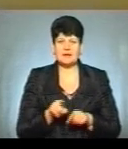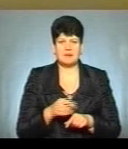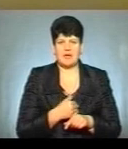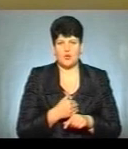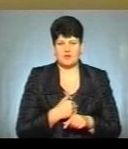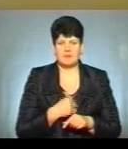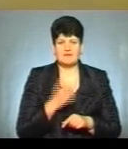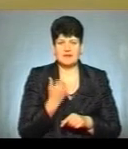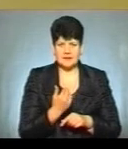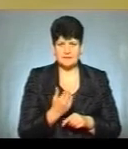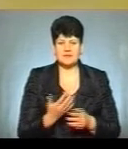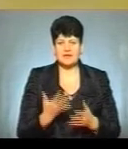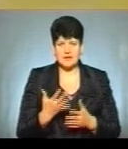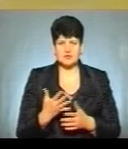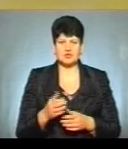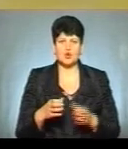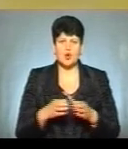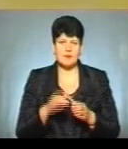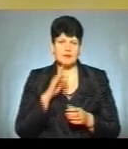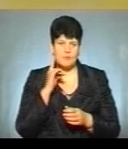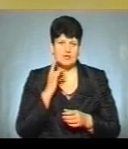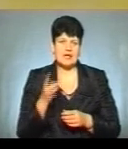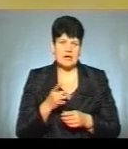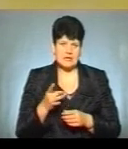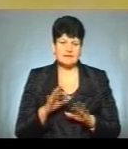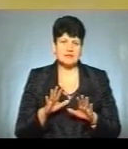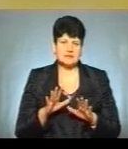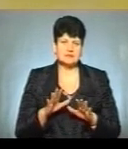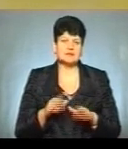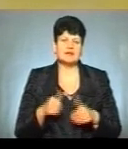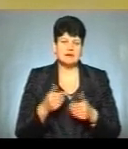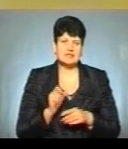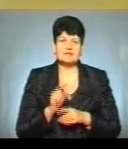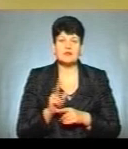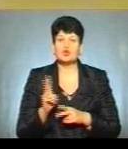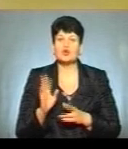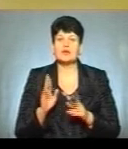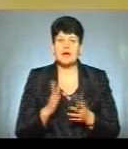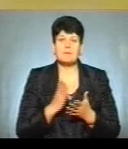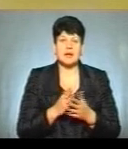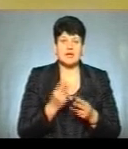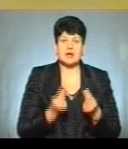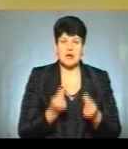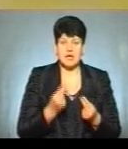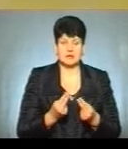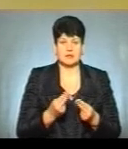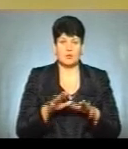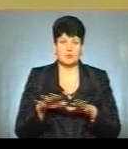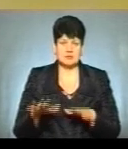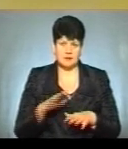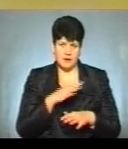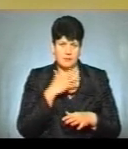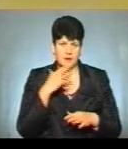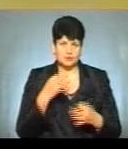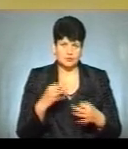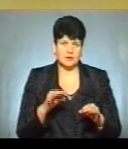від них. Ясно, що команда молода, рівне. Ставились деякі завдання, хто як має зіграти по позиціях. Молодих багато